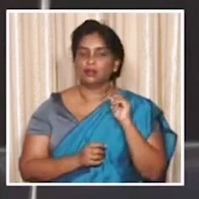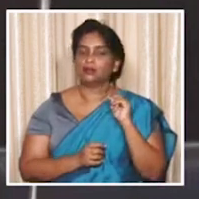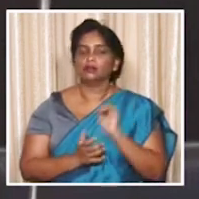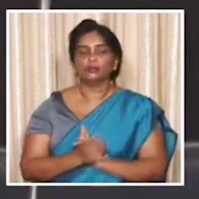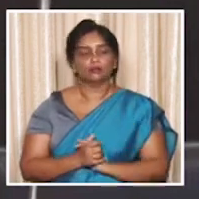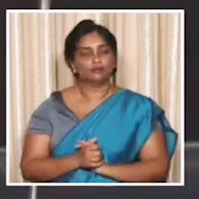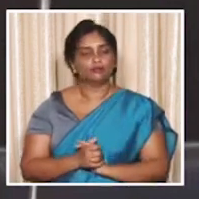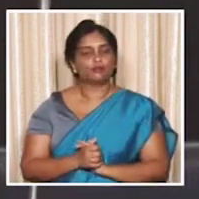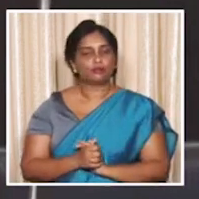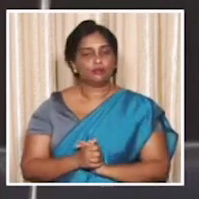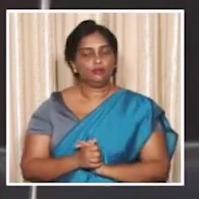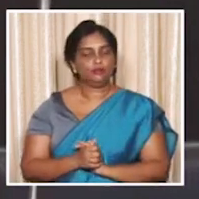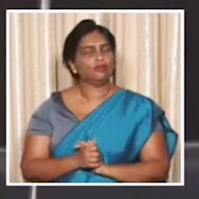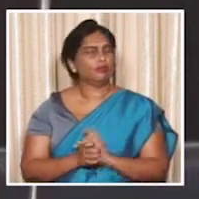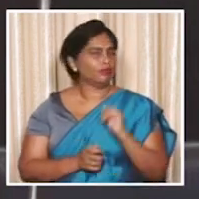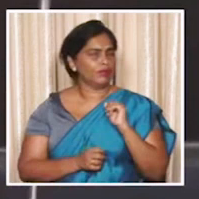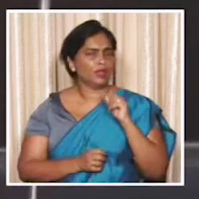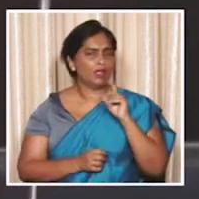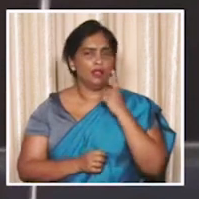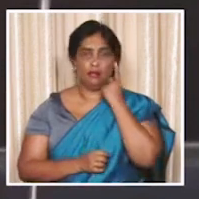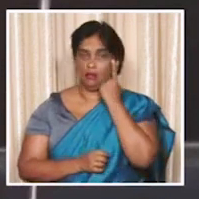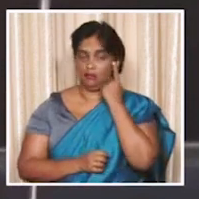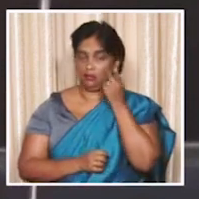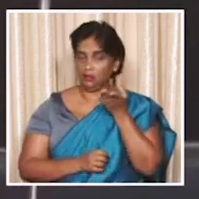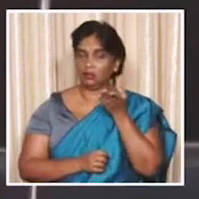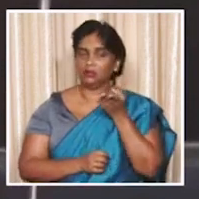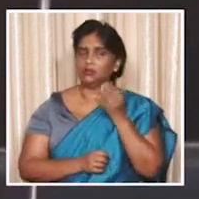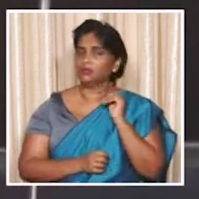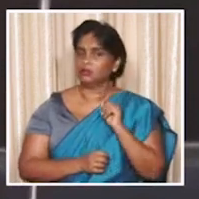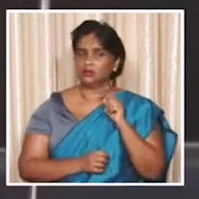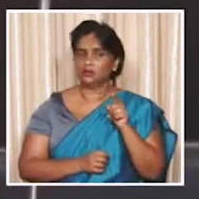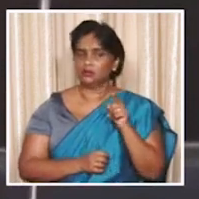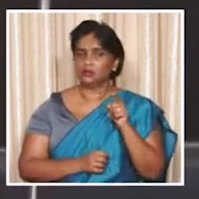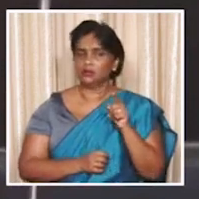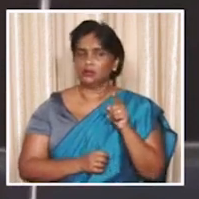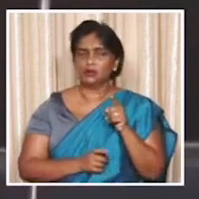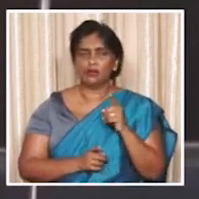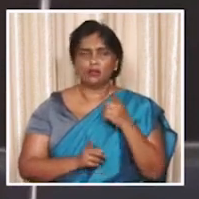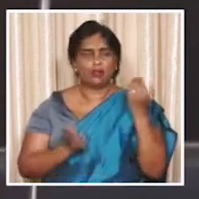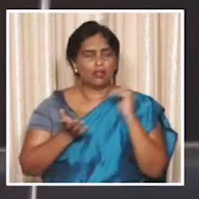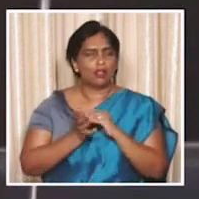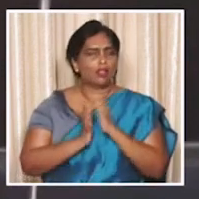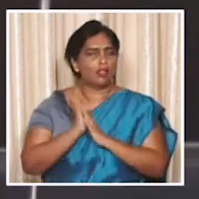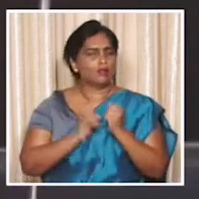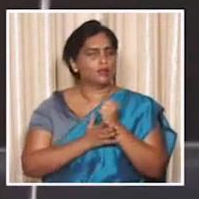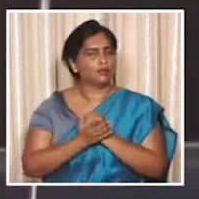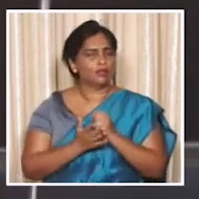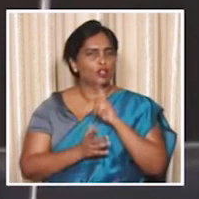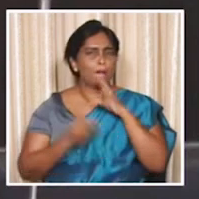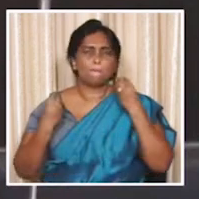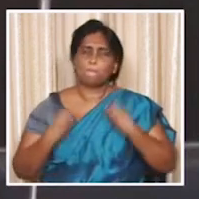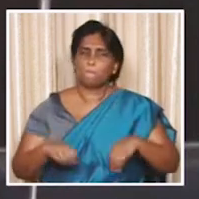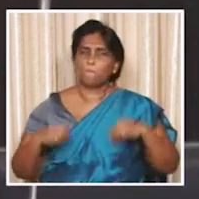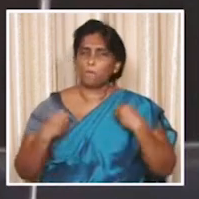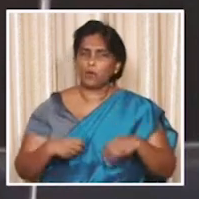කියලා. එයි බැ ඔබතුමා දක්ෂ එක්කෙනෙක් ඒ ඒගෙන් එන ඔබතුමා විතරක් නෙමෙයි ආපු ඇමතිවර හැම එකනාම කිව්වා පාඩු පාඩු